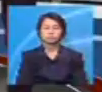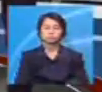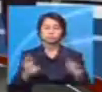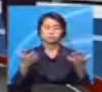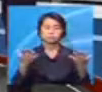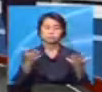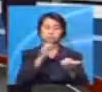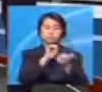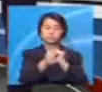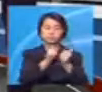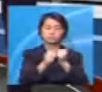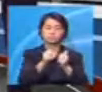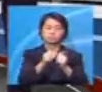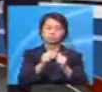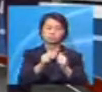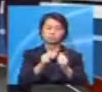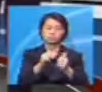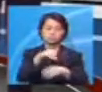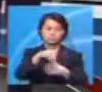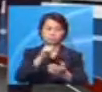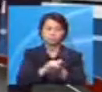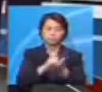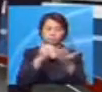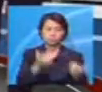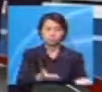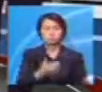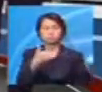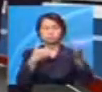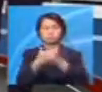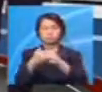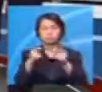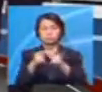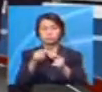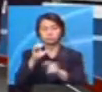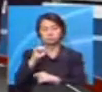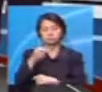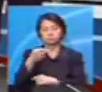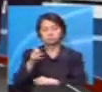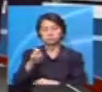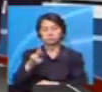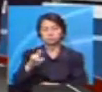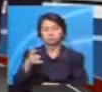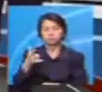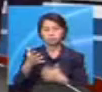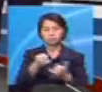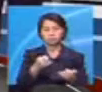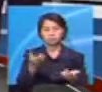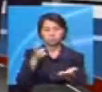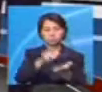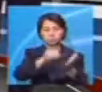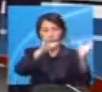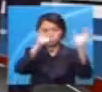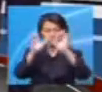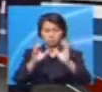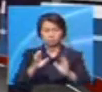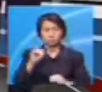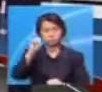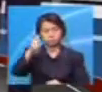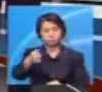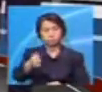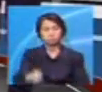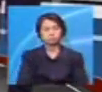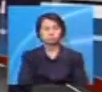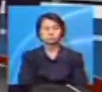yangmoral kiri sukan nasional 8 untuk malam ini dan seterusnya sebelum kita kembali semula bersama dengan syahil dan faratul kita ikuti dulu laporan cuaca esok